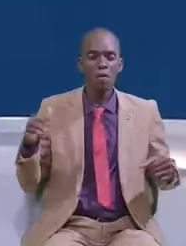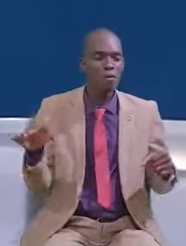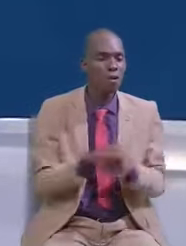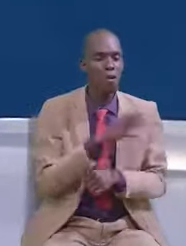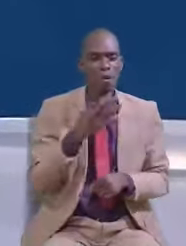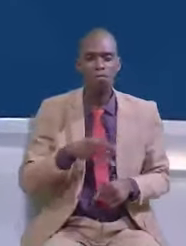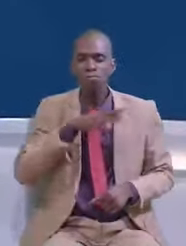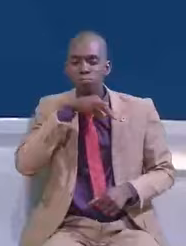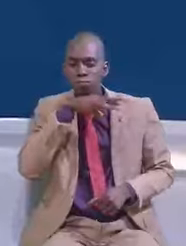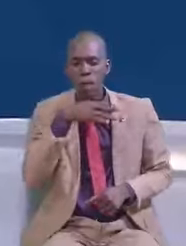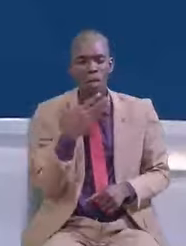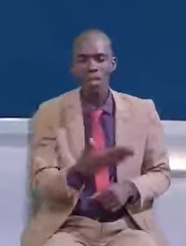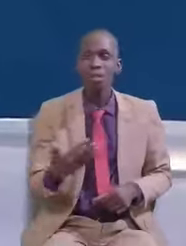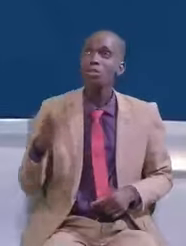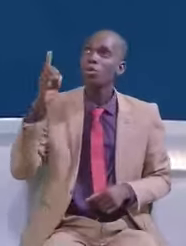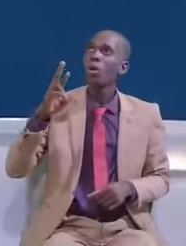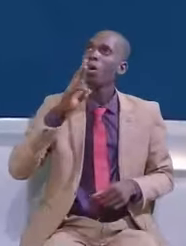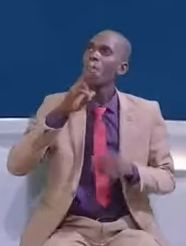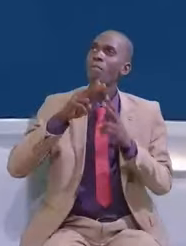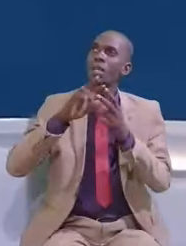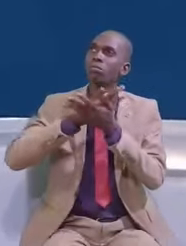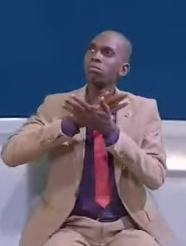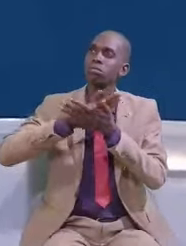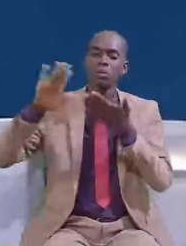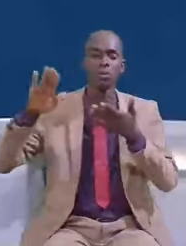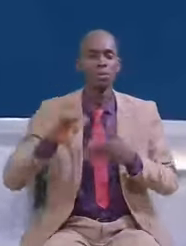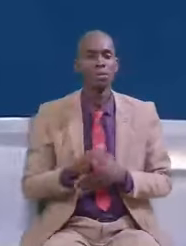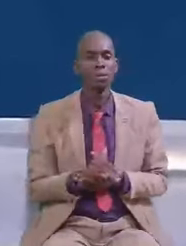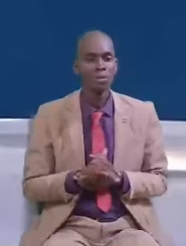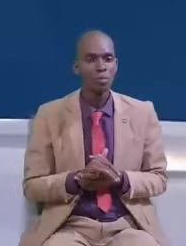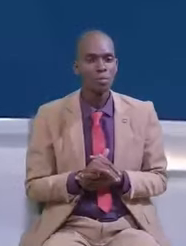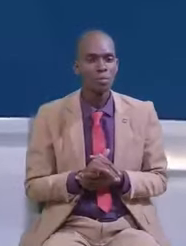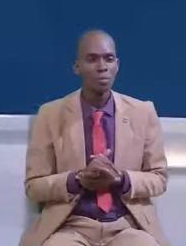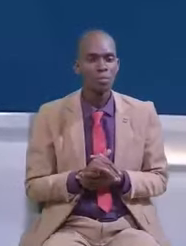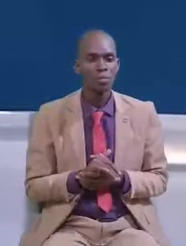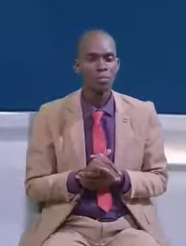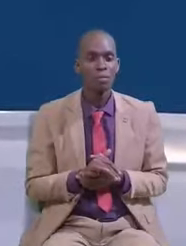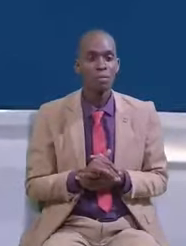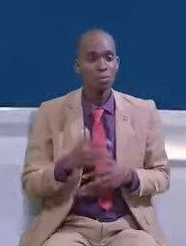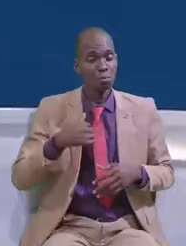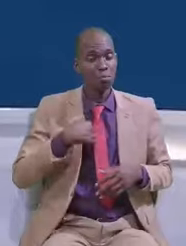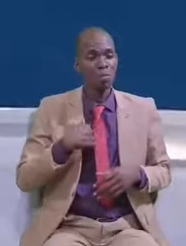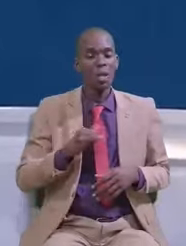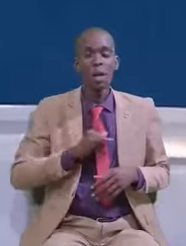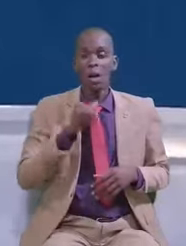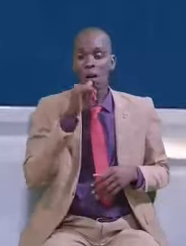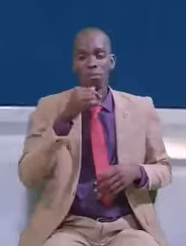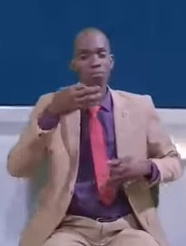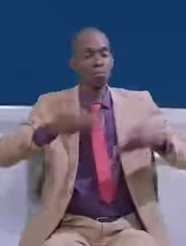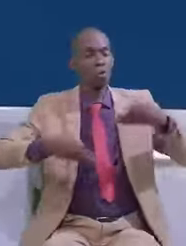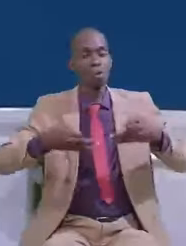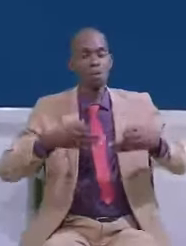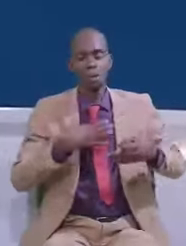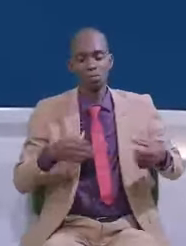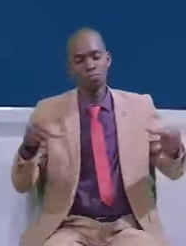Que je suis rempli de tâches et de saleté, toi tu es sans tâche. Je suis condamné, toi tu